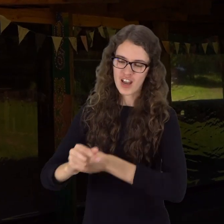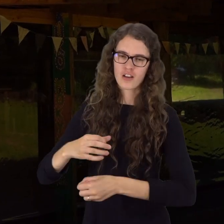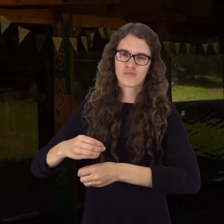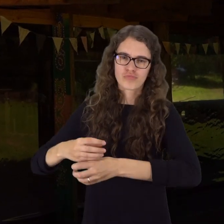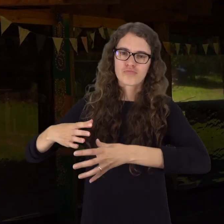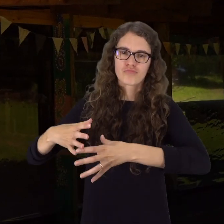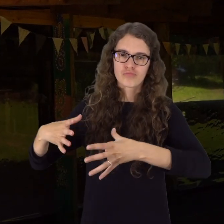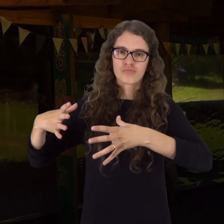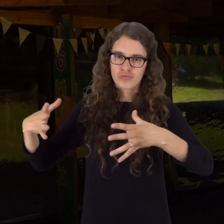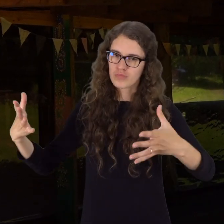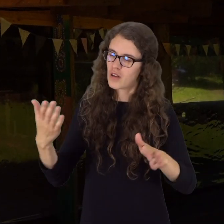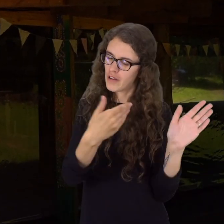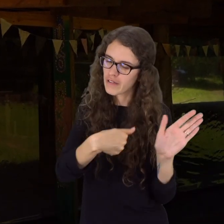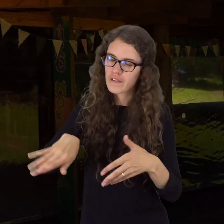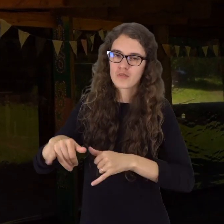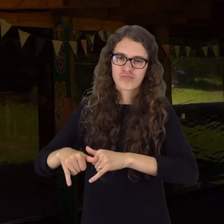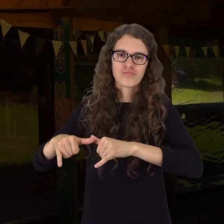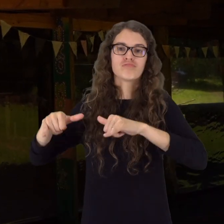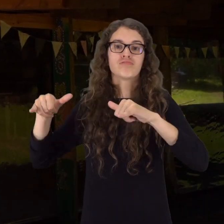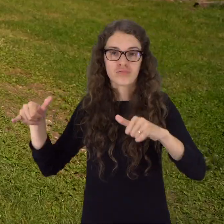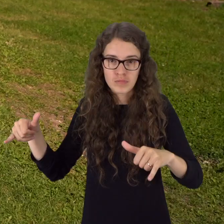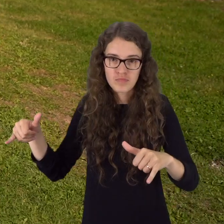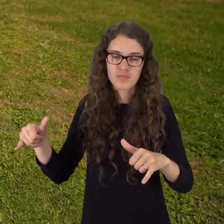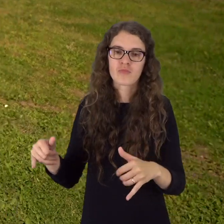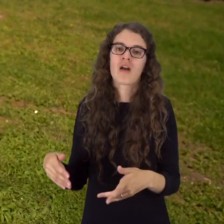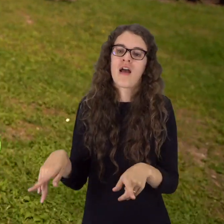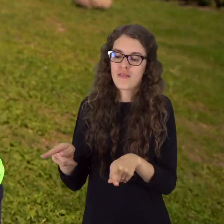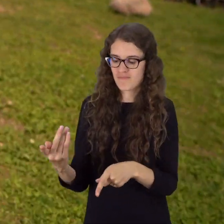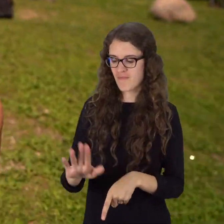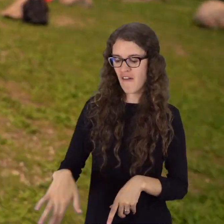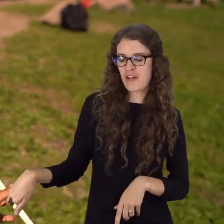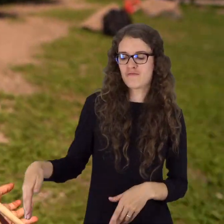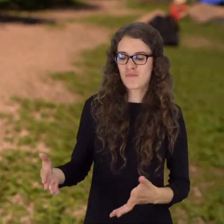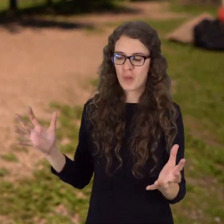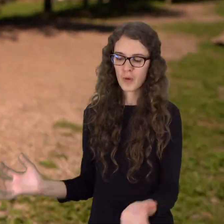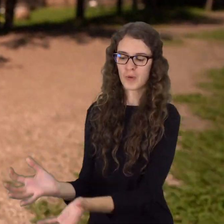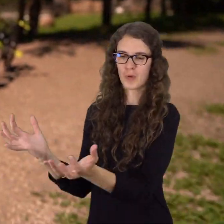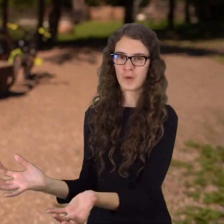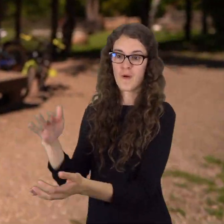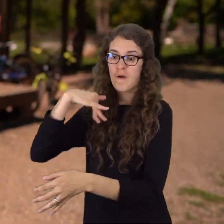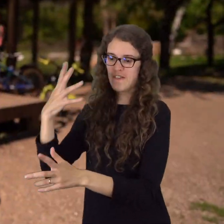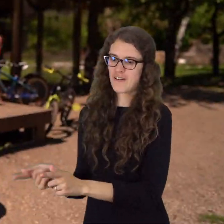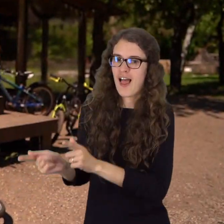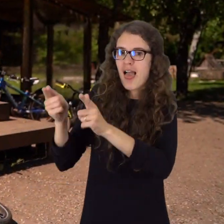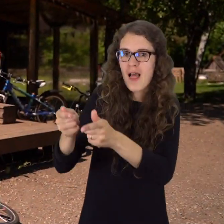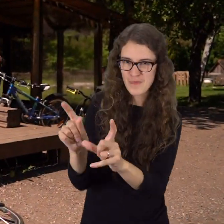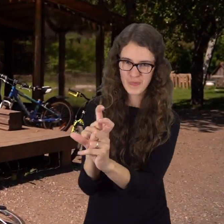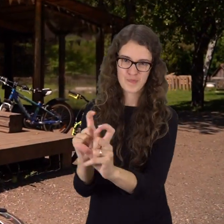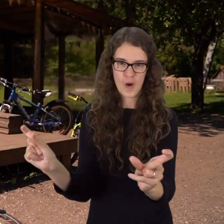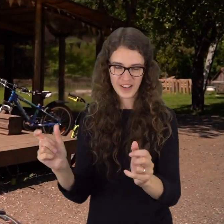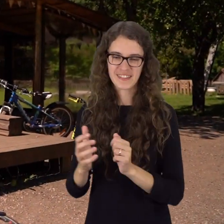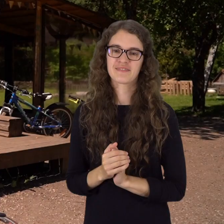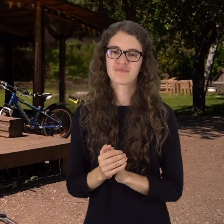augo ir auga, ir nuolat jis auga, ir auginame savo iš darželinukų prieš mokyklinukus, iš prieš